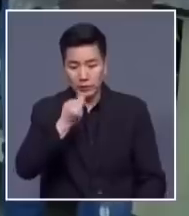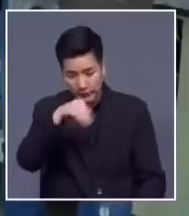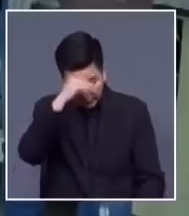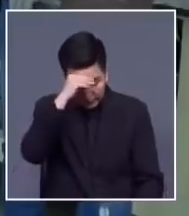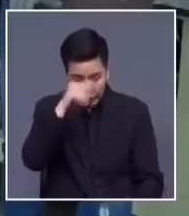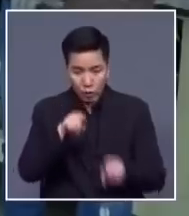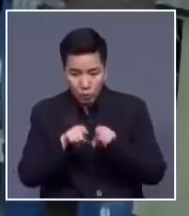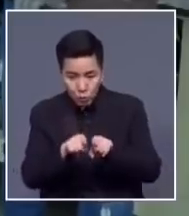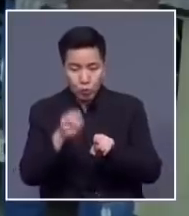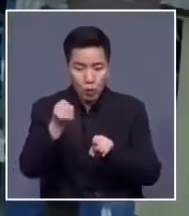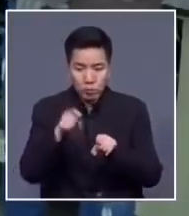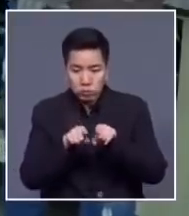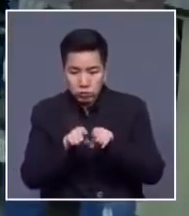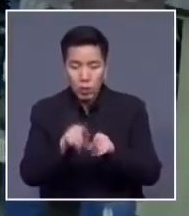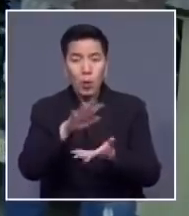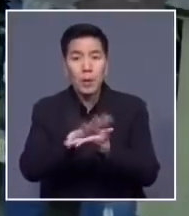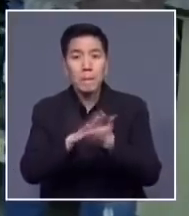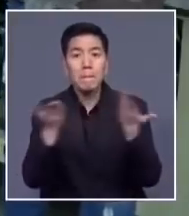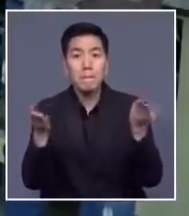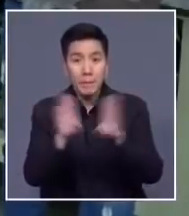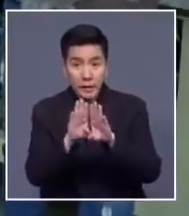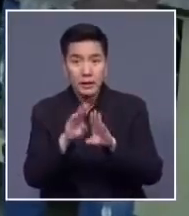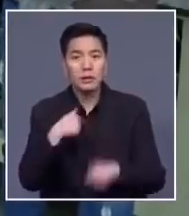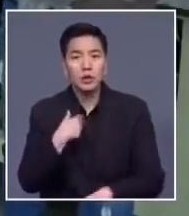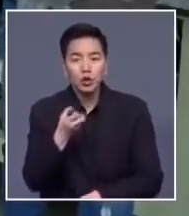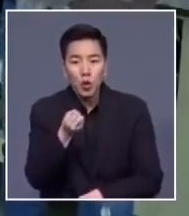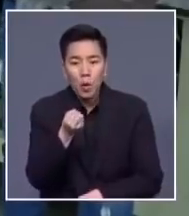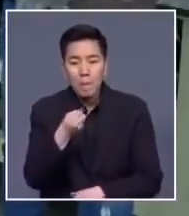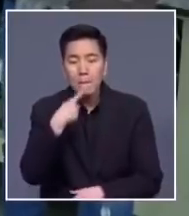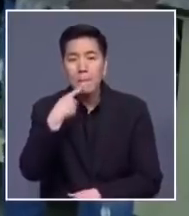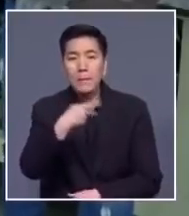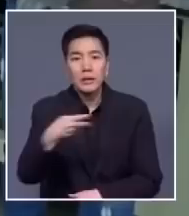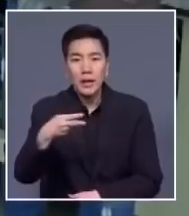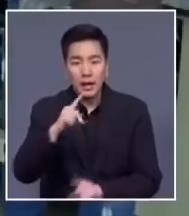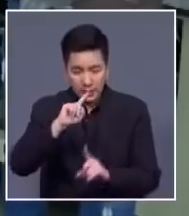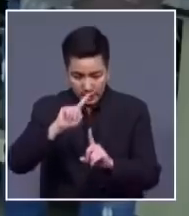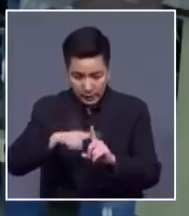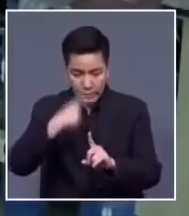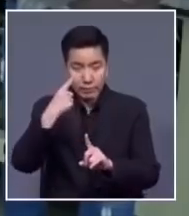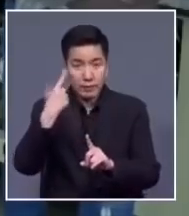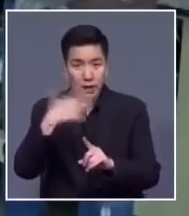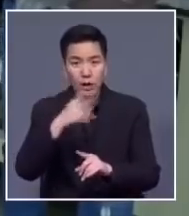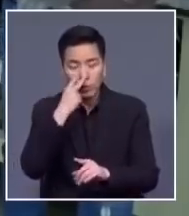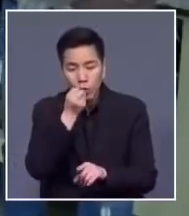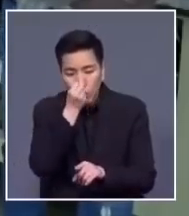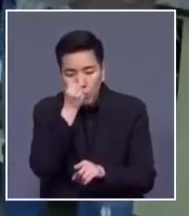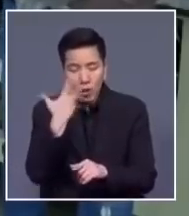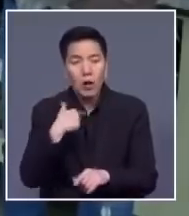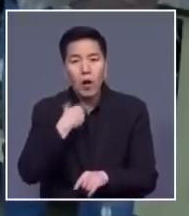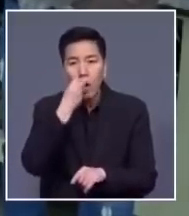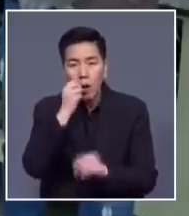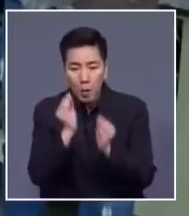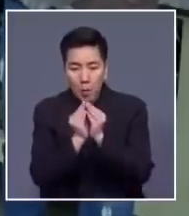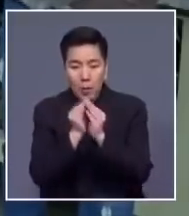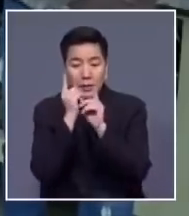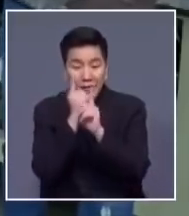คู่ไปด้วยก็ช่วงปิดเทอมแล้วก็ไปสอบเรียนภาษาด้วย1เดือนค่ะแล้วก็มีการทดสอบแล้วก็ได้